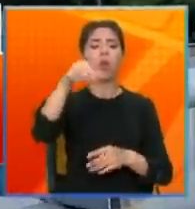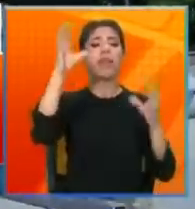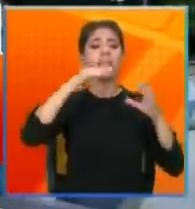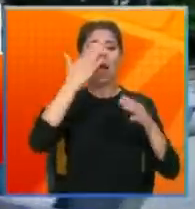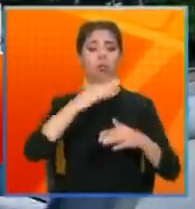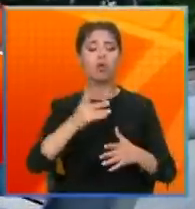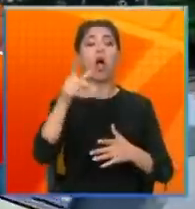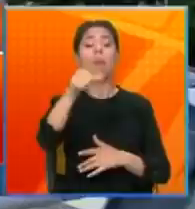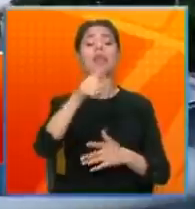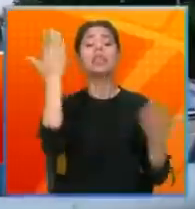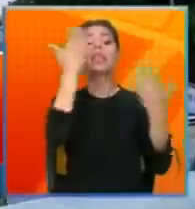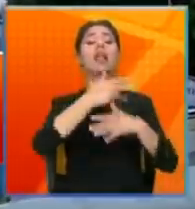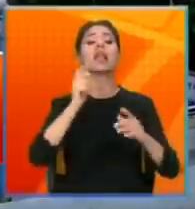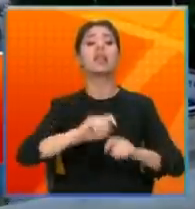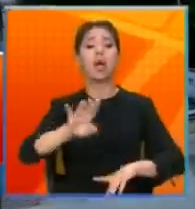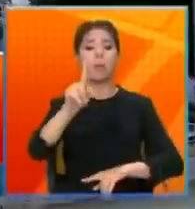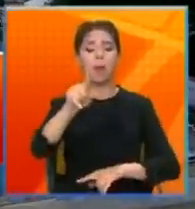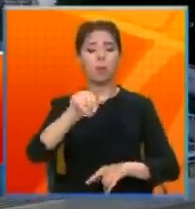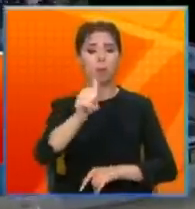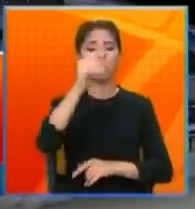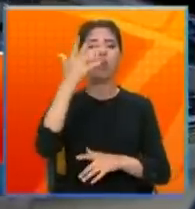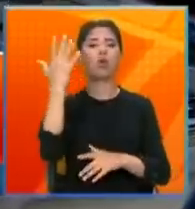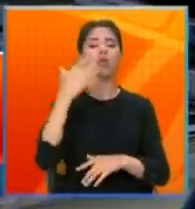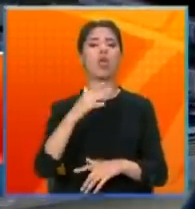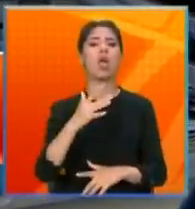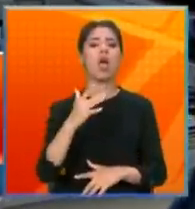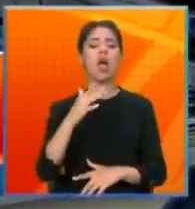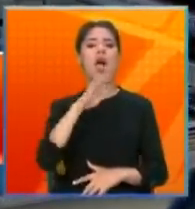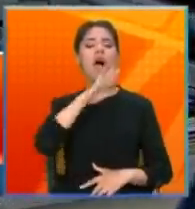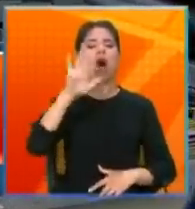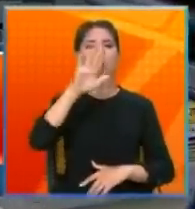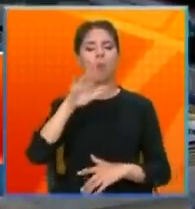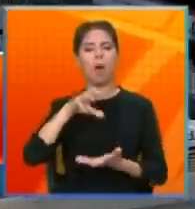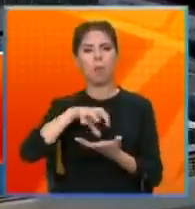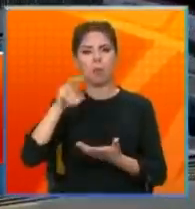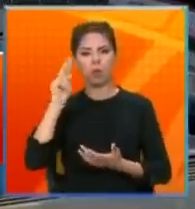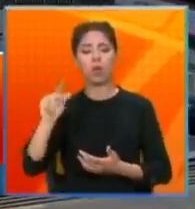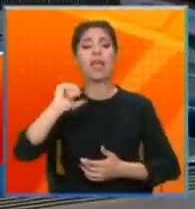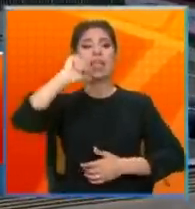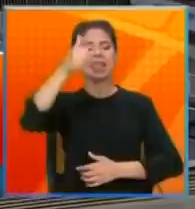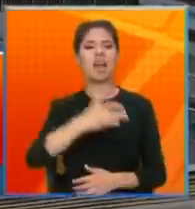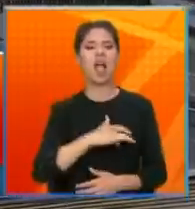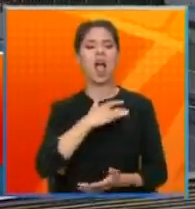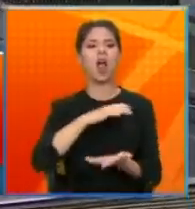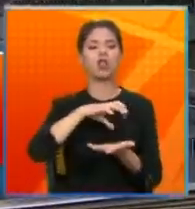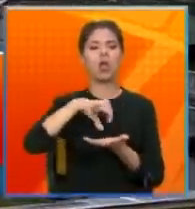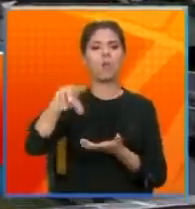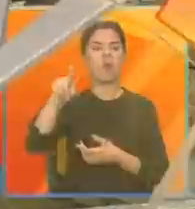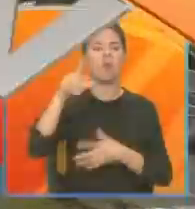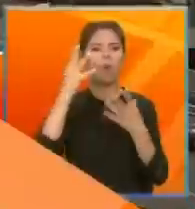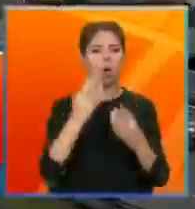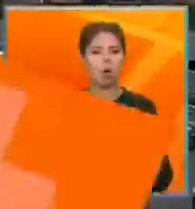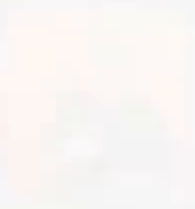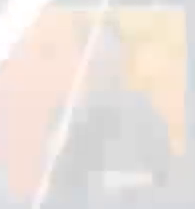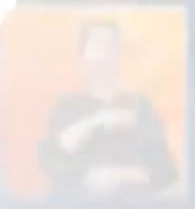yok ama bu sizi aldatmasın. Bugün Avrupa yakasını vurdu süper hücre ama yarın Anadolu yakasını bekliyor.